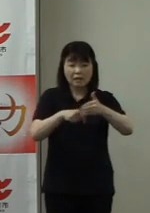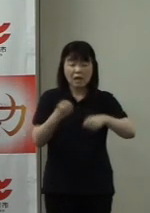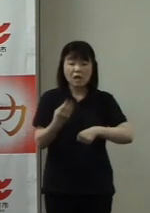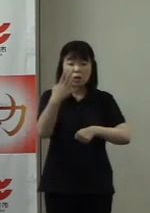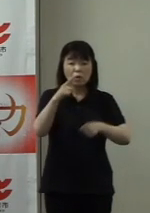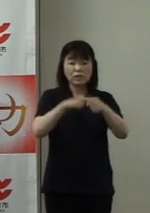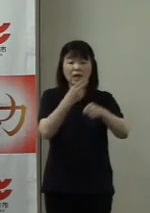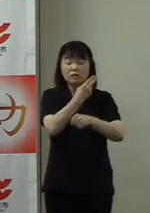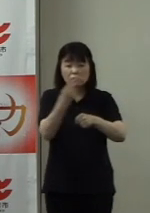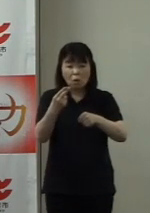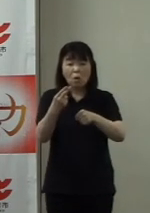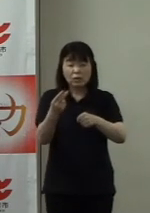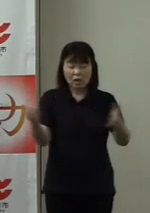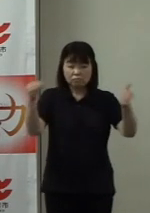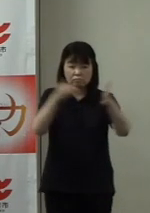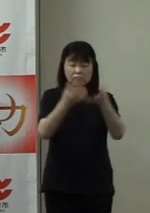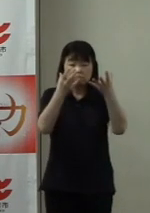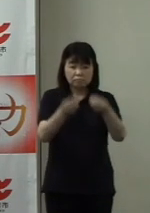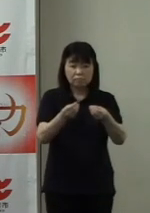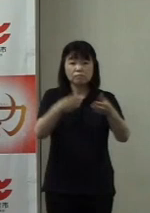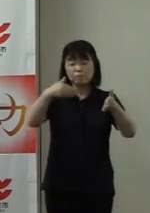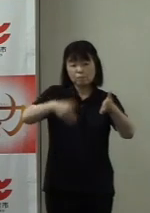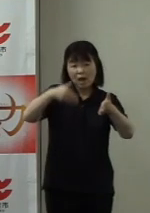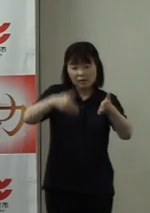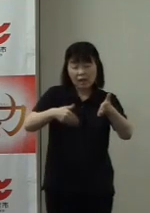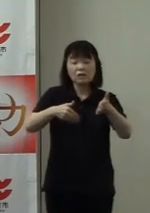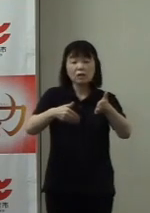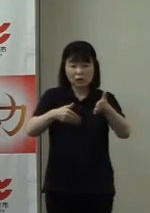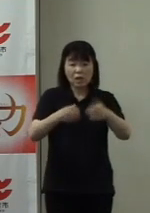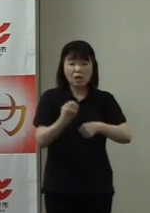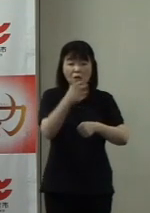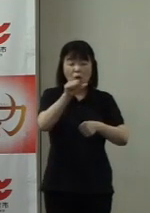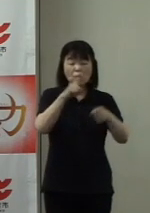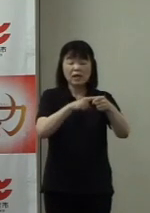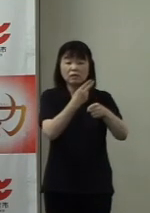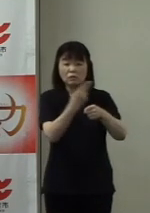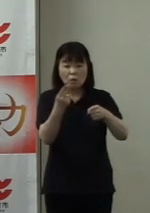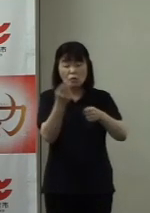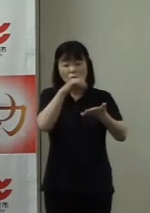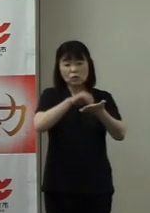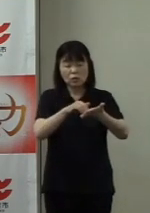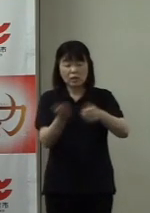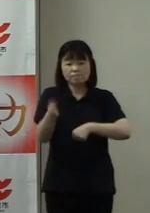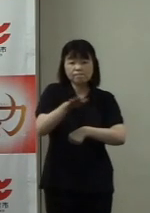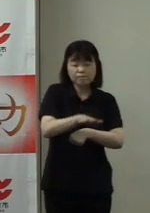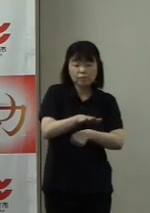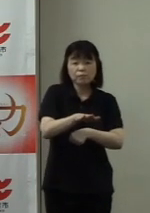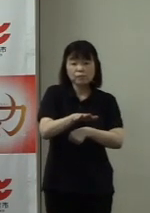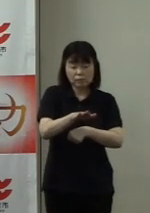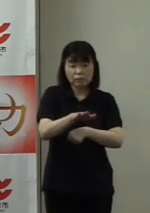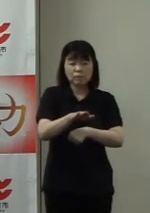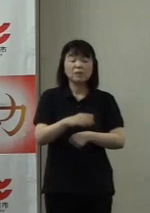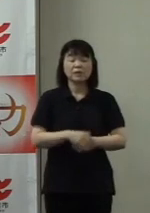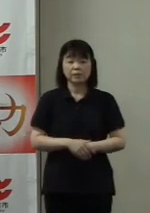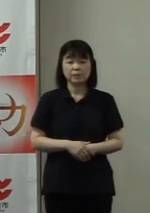了が困難となった箇所について令和5年度予算に計上して執行することによる事業費の追加